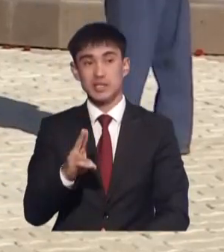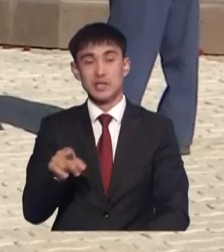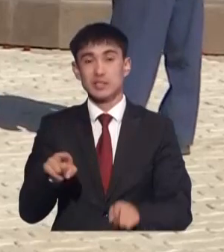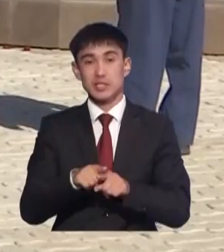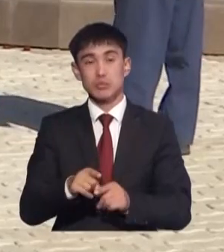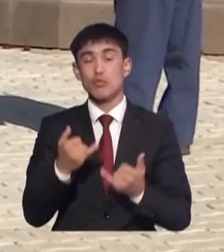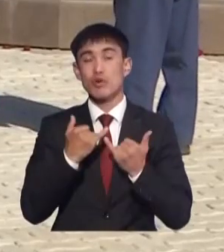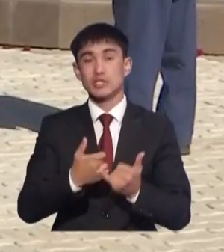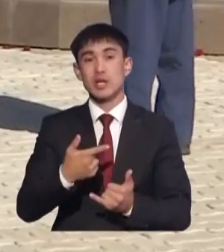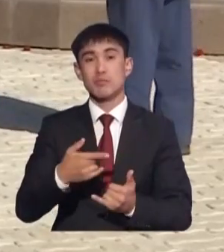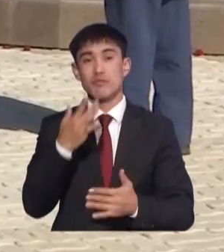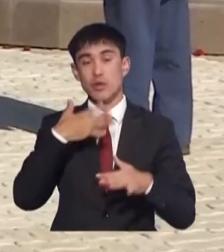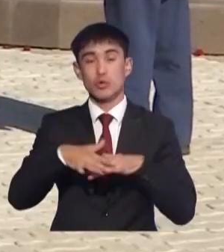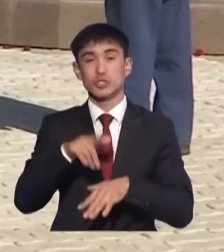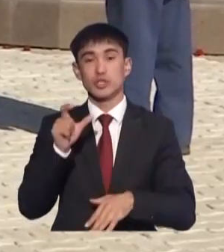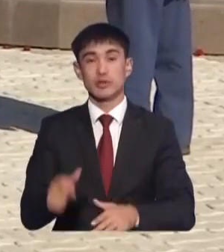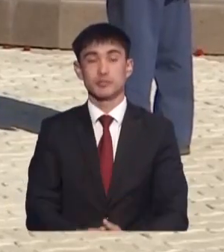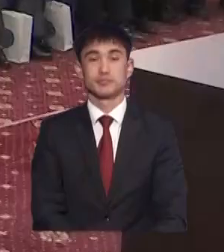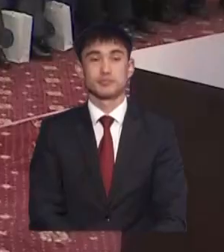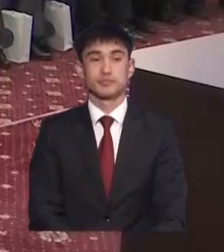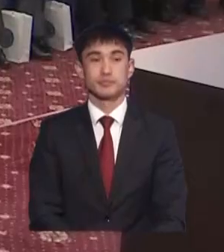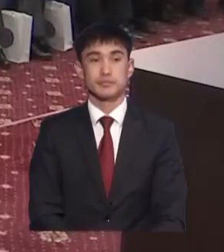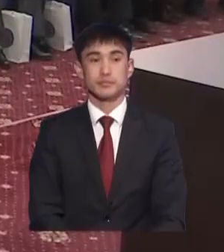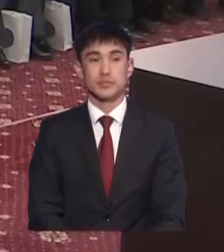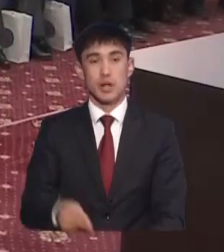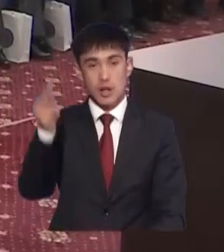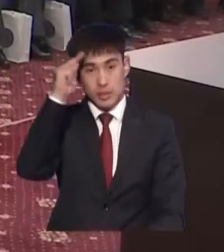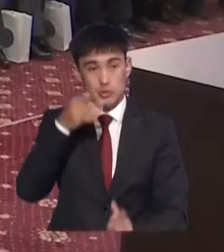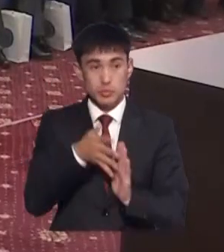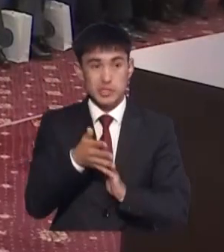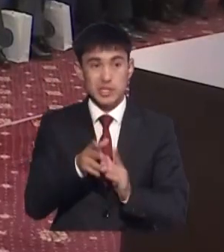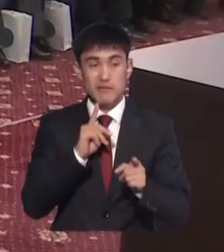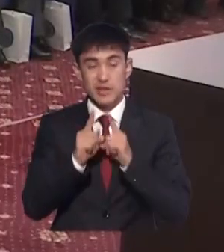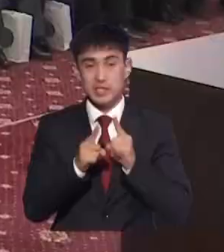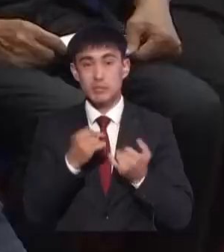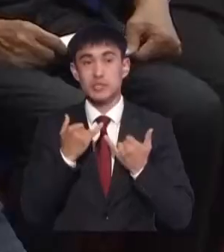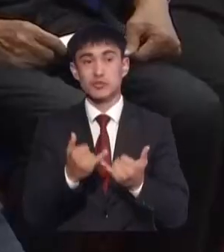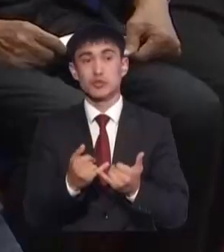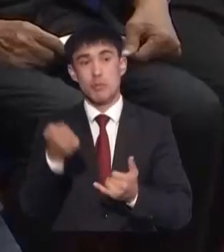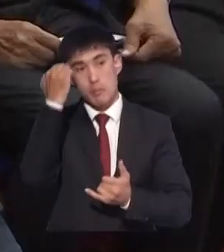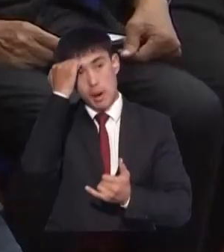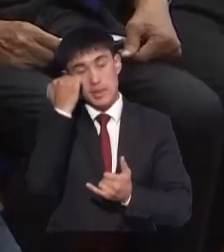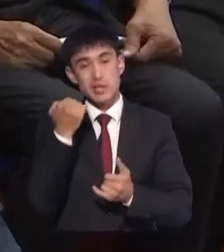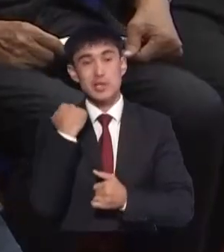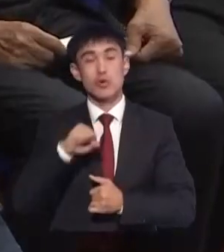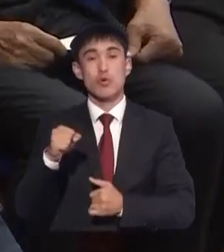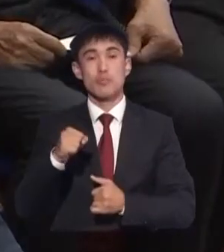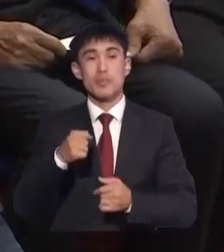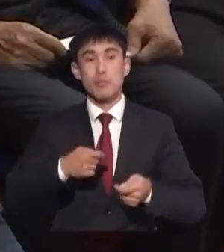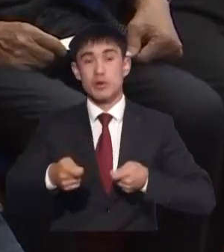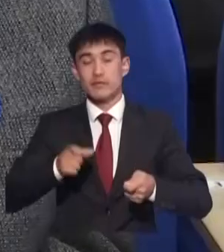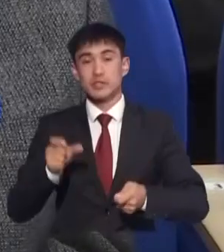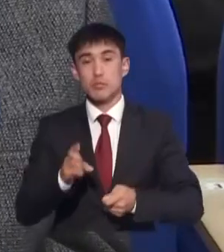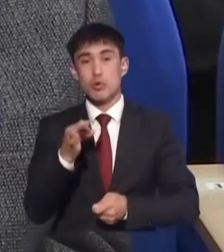также был уважаемым в народе человеком. В научно-познавательной конференции, посвященной памяти героя-полководца Бурибай